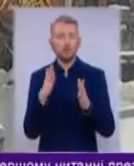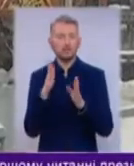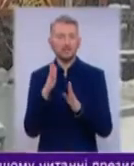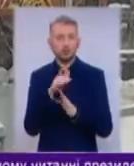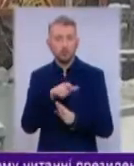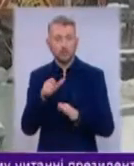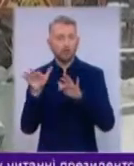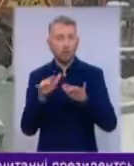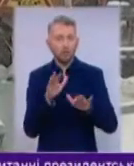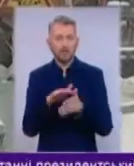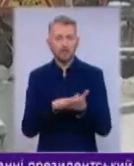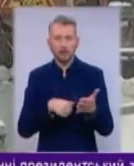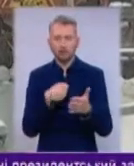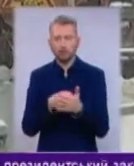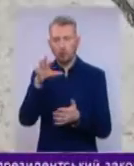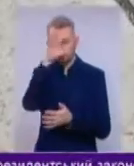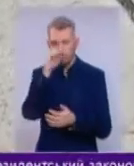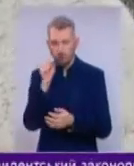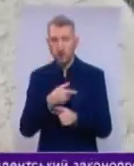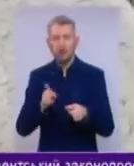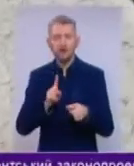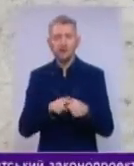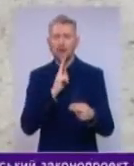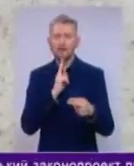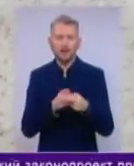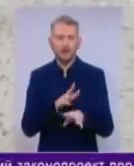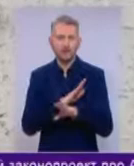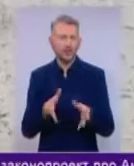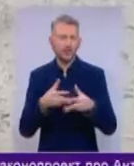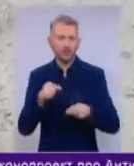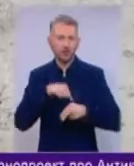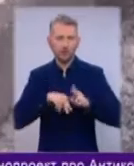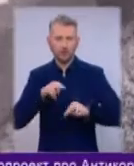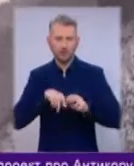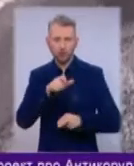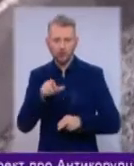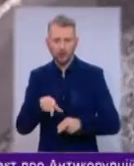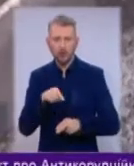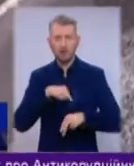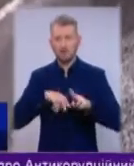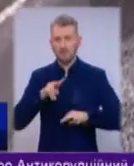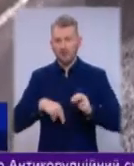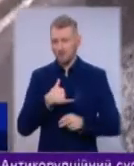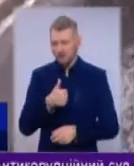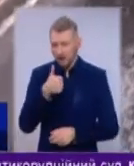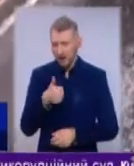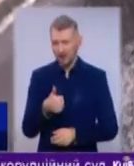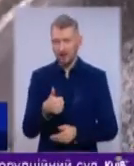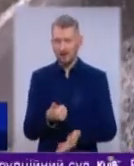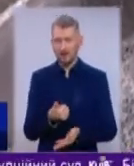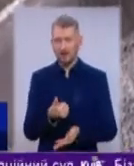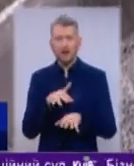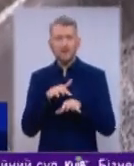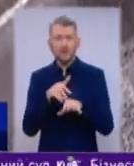опади триватимуть до ночі. Але це не завадить весняному настрою людей. Настрій в мене гарний. В заторах